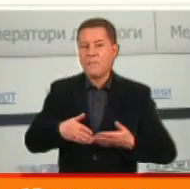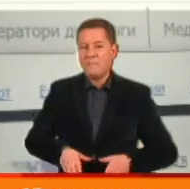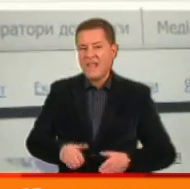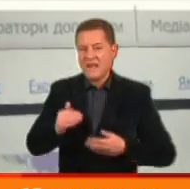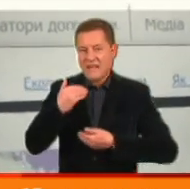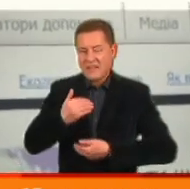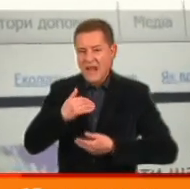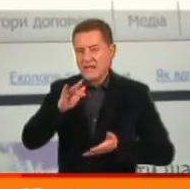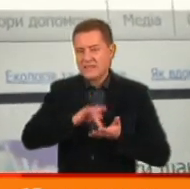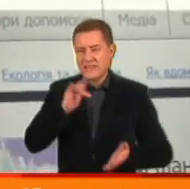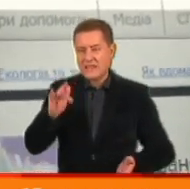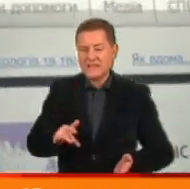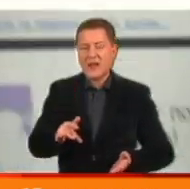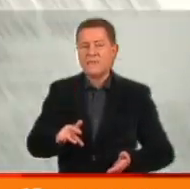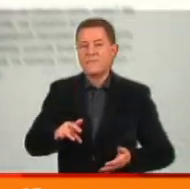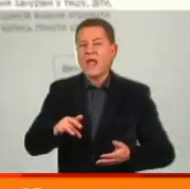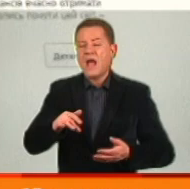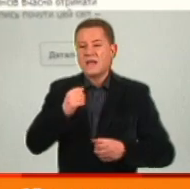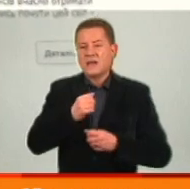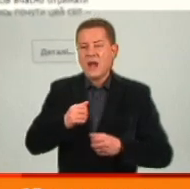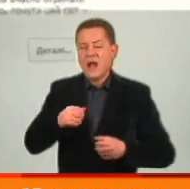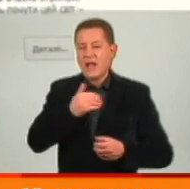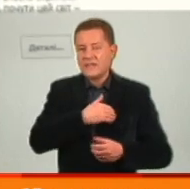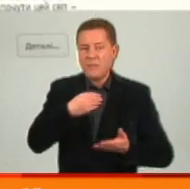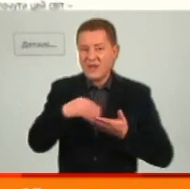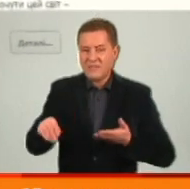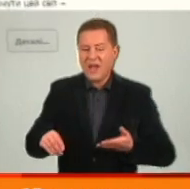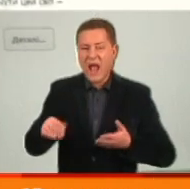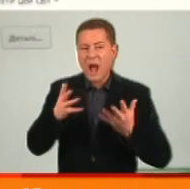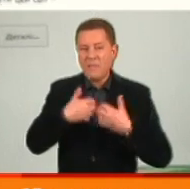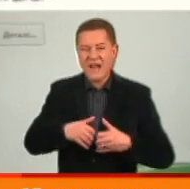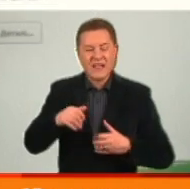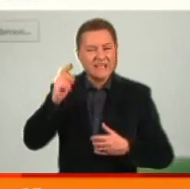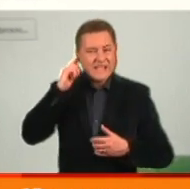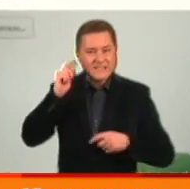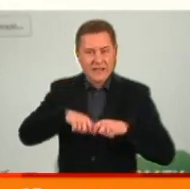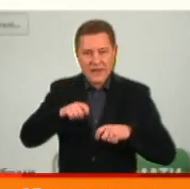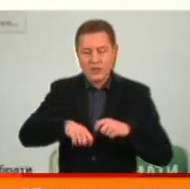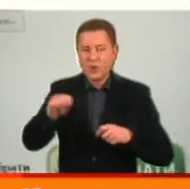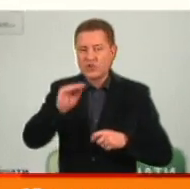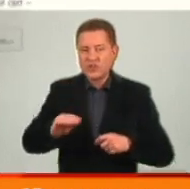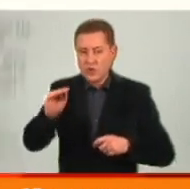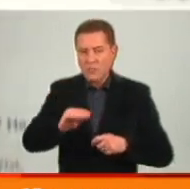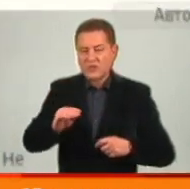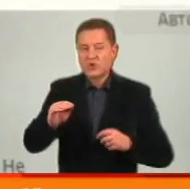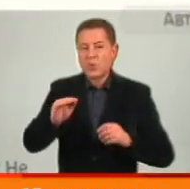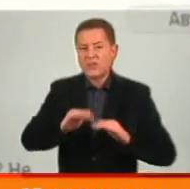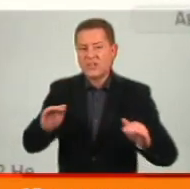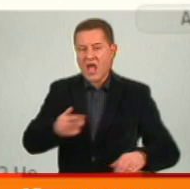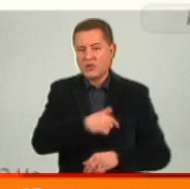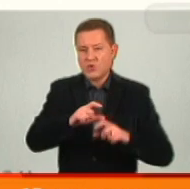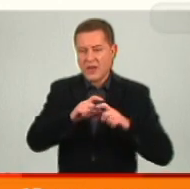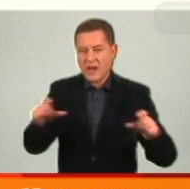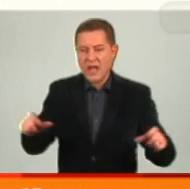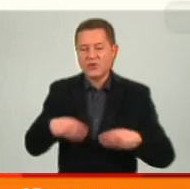біржа благодійності замахнулася на велику мету – придбати апарати скринінгу, ВПАХ та Житомирську дитячу лікарню. Проект –